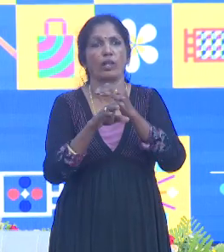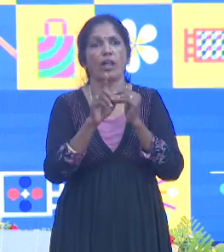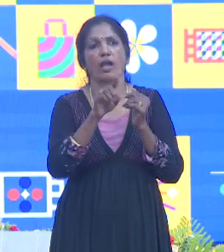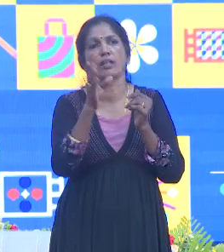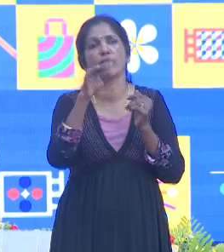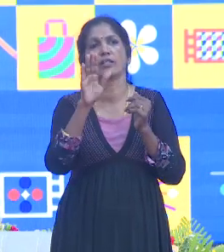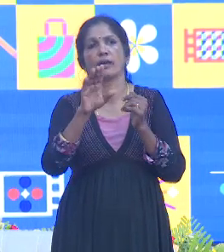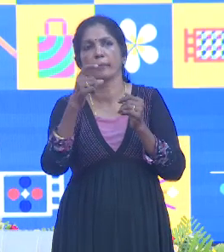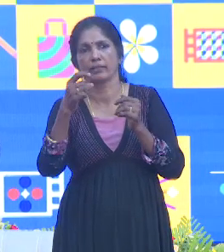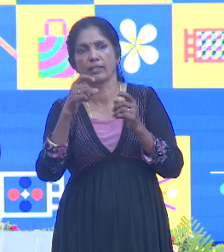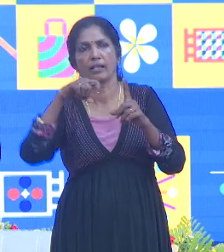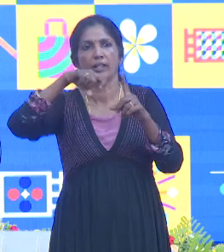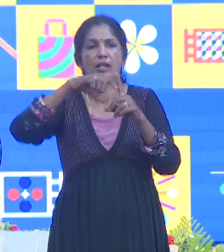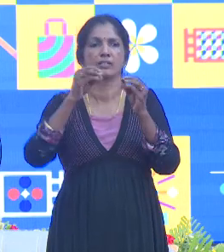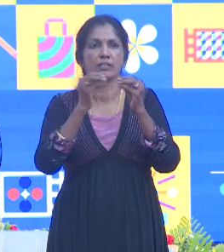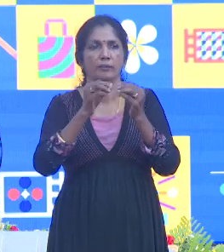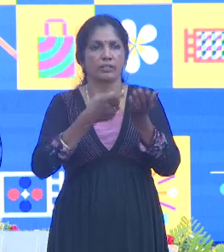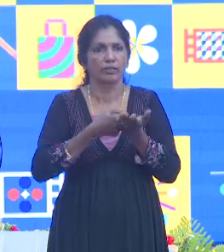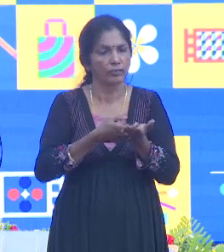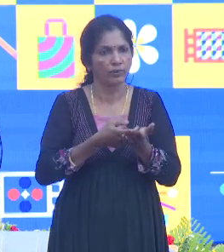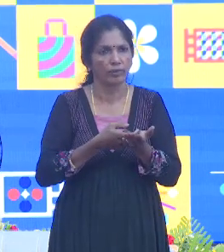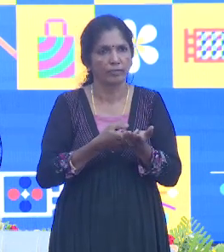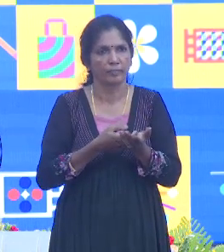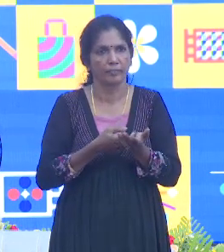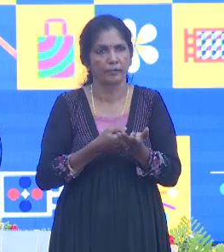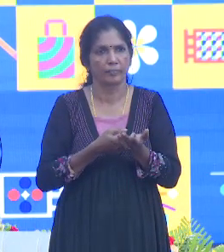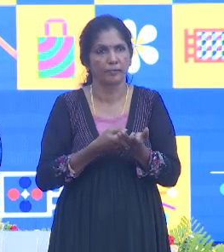57 കാർഷിക ബന്ധ നിയമത്തിന്റെയും